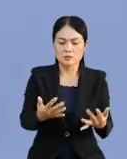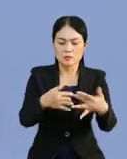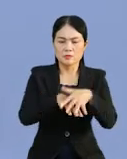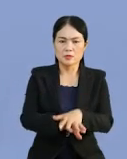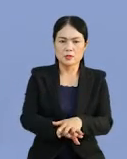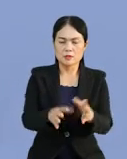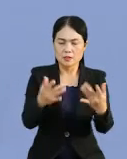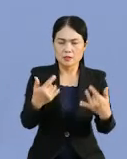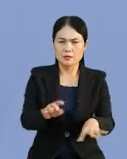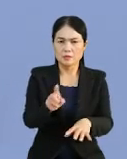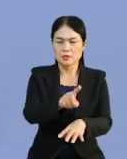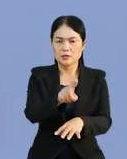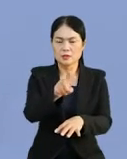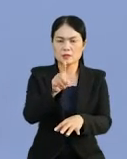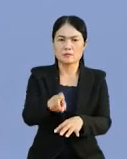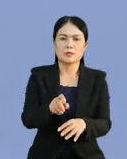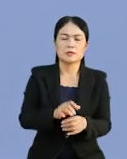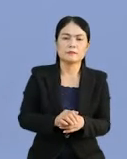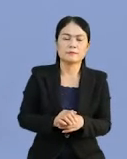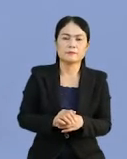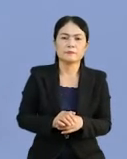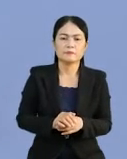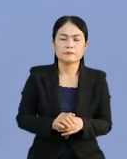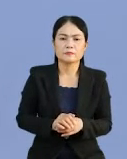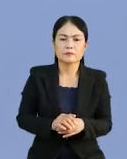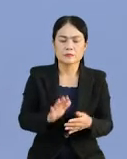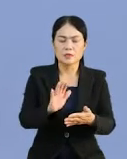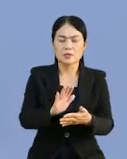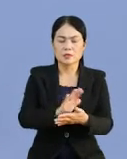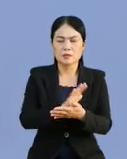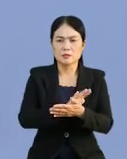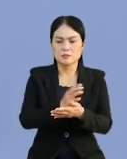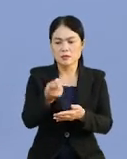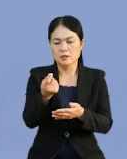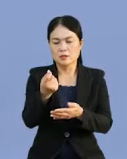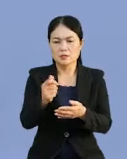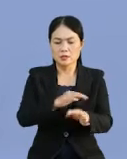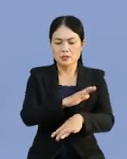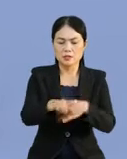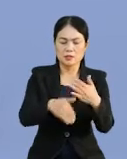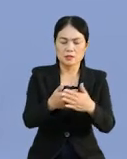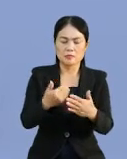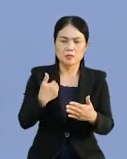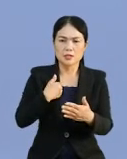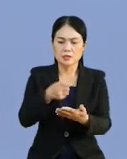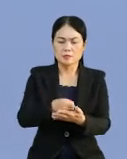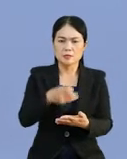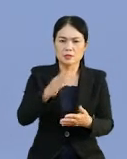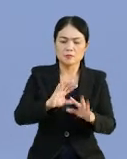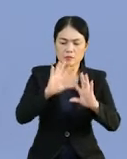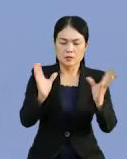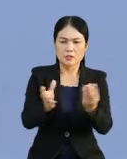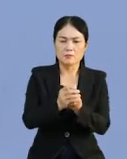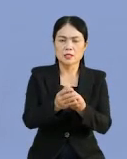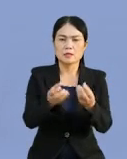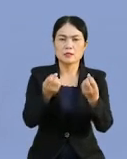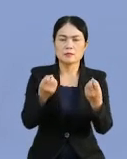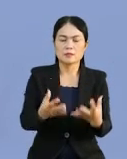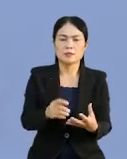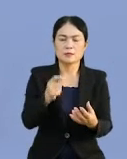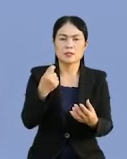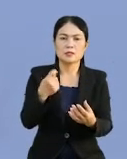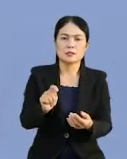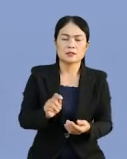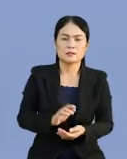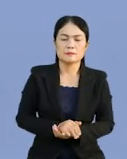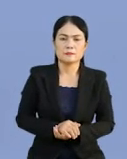rụi hời ta cọ đạp prạ tèng ọ ní miên lòng lấy xả rộp con man